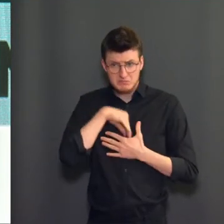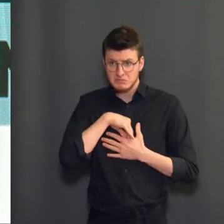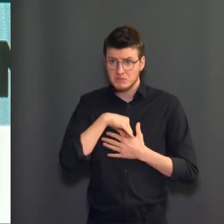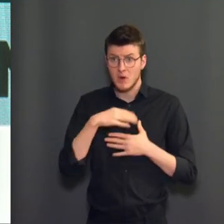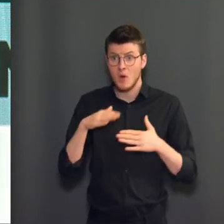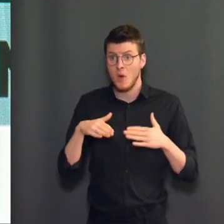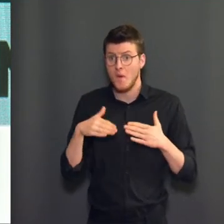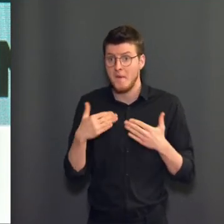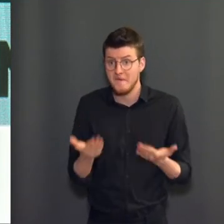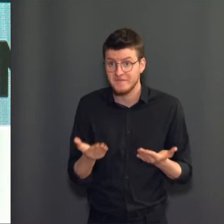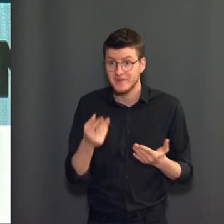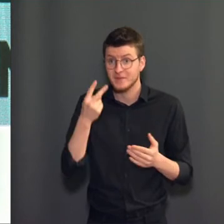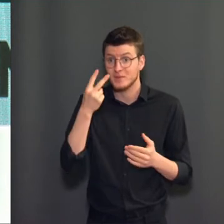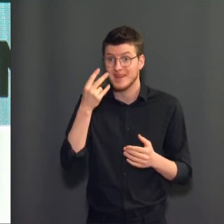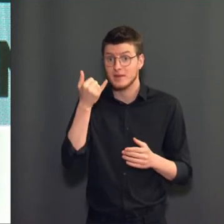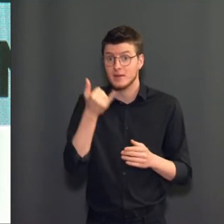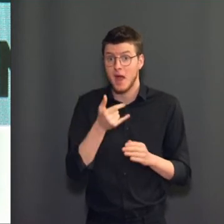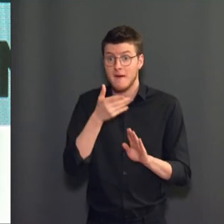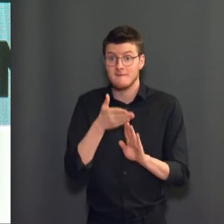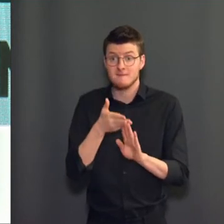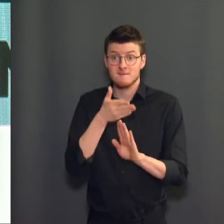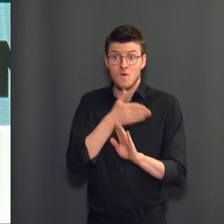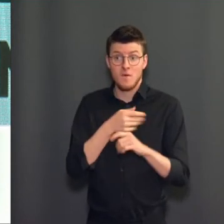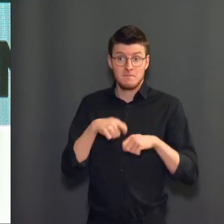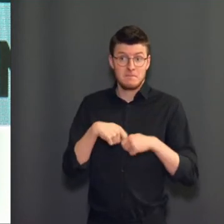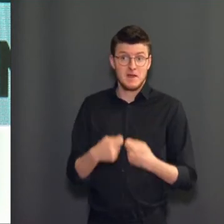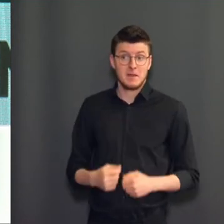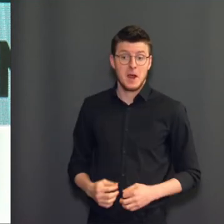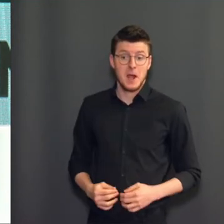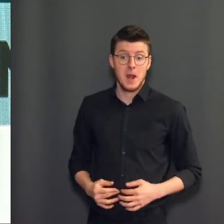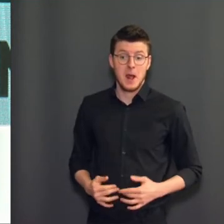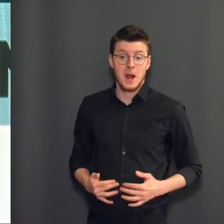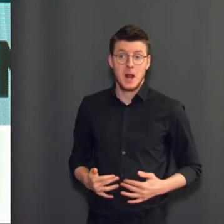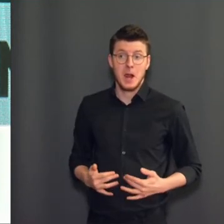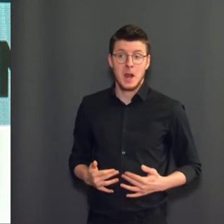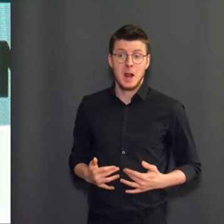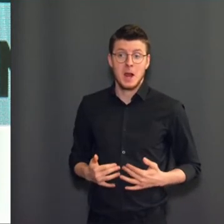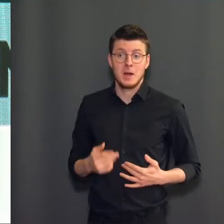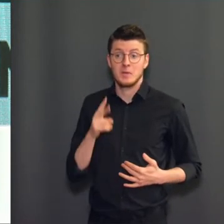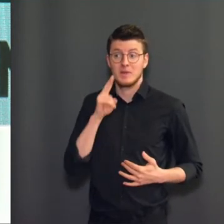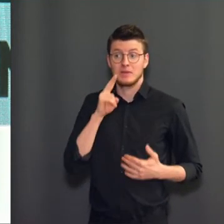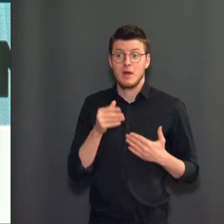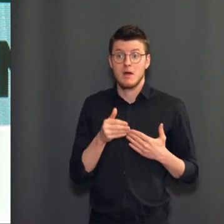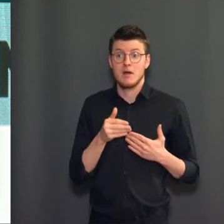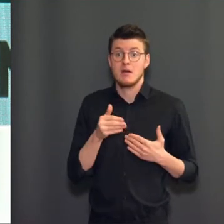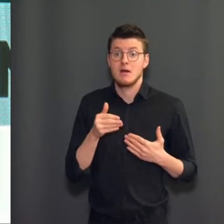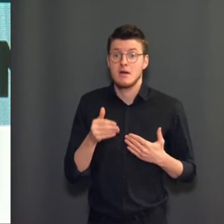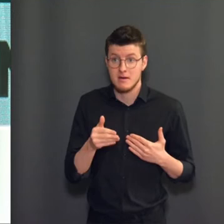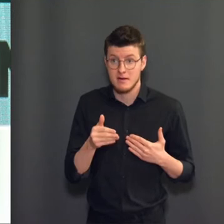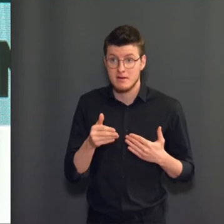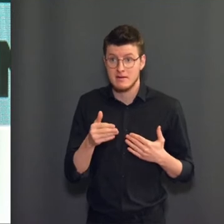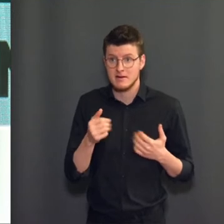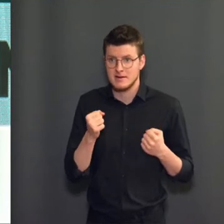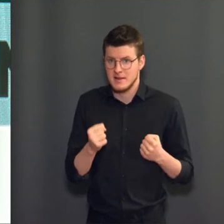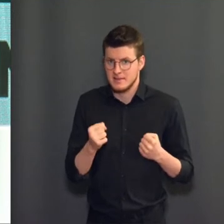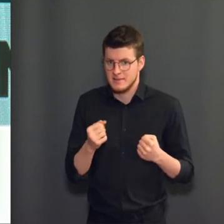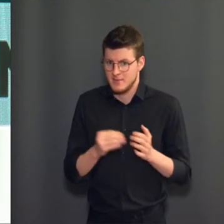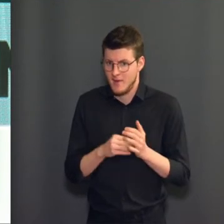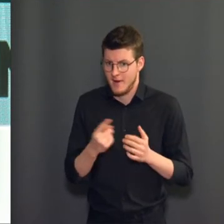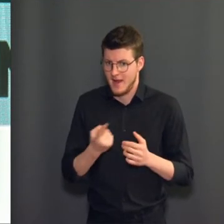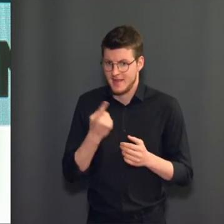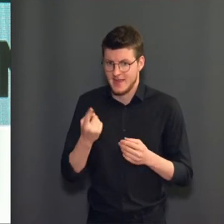2 dagen voor het optreden van de eerste symptomen. Een zelftest kan dan een extra